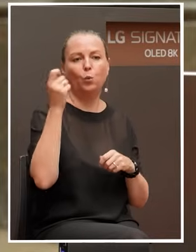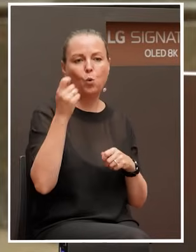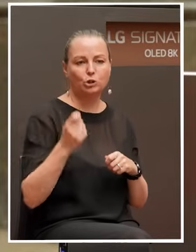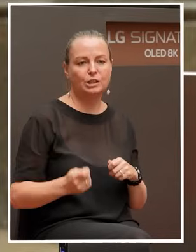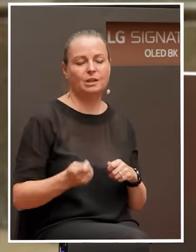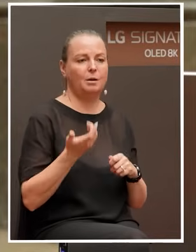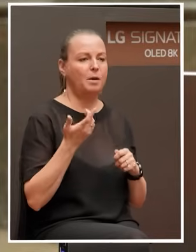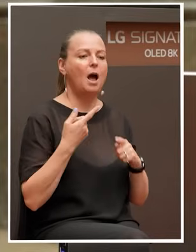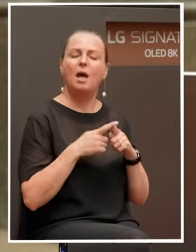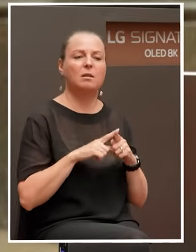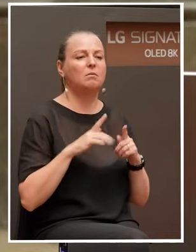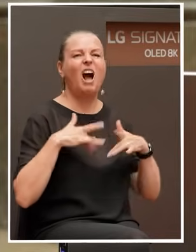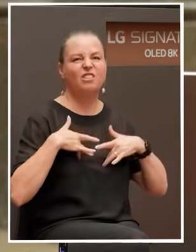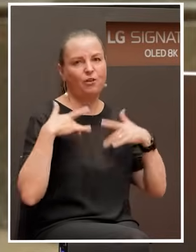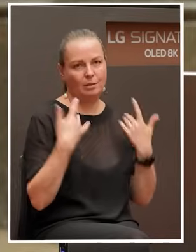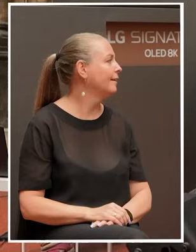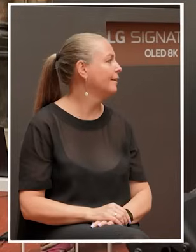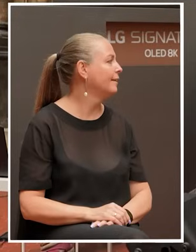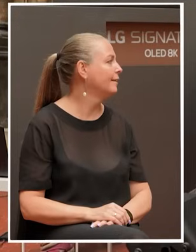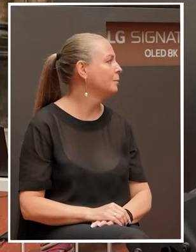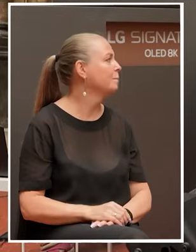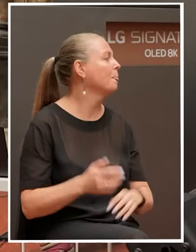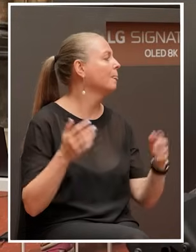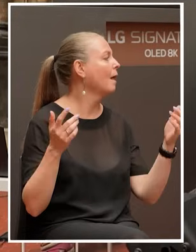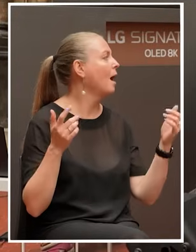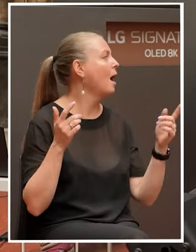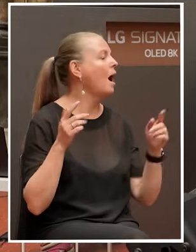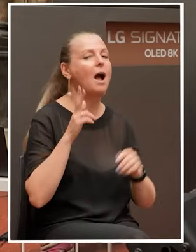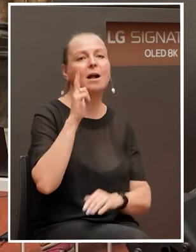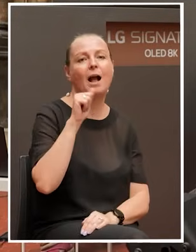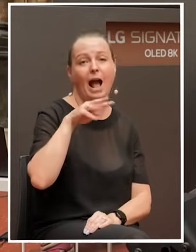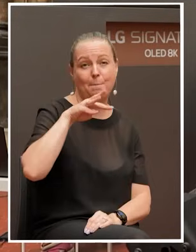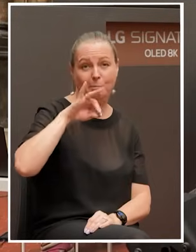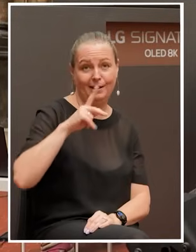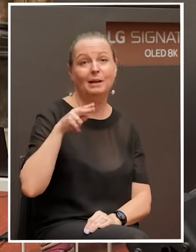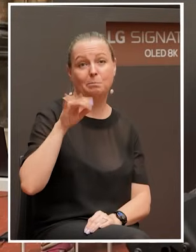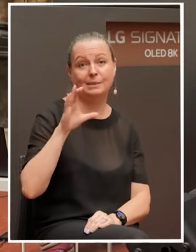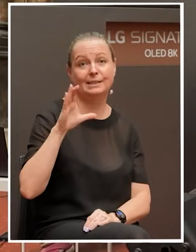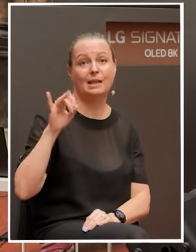образом отвратительно. А вот Камиль Писсаро